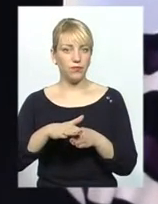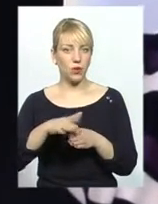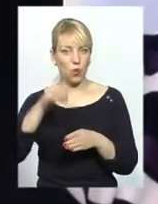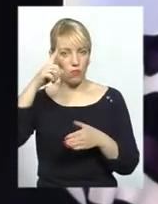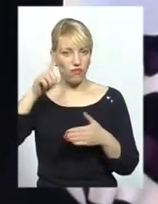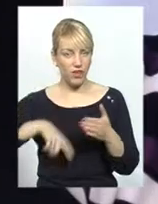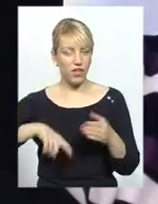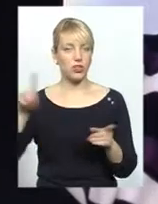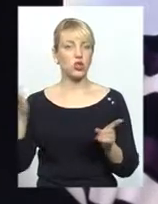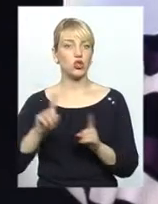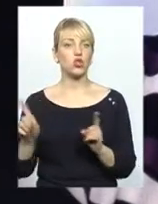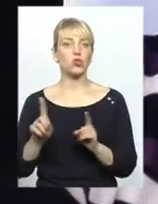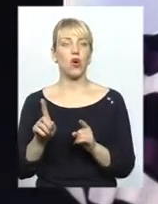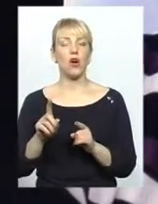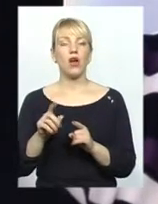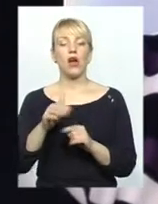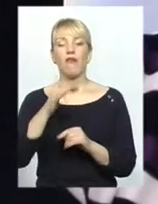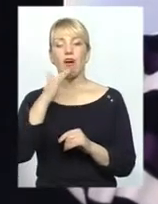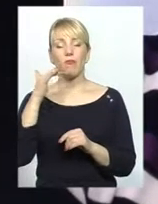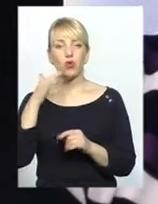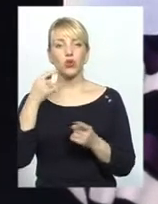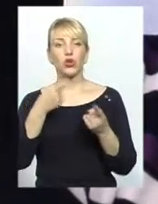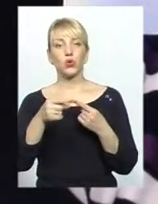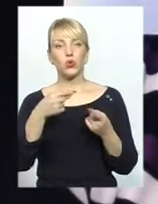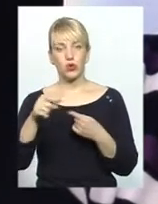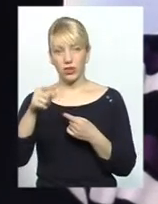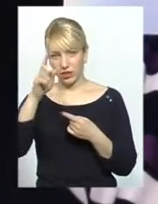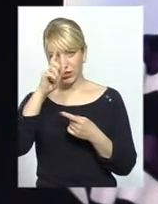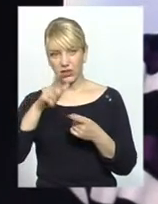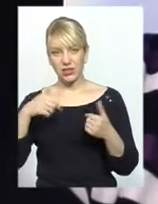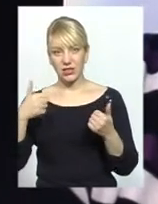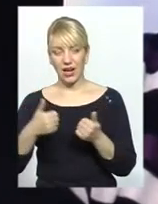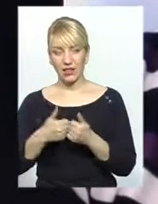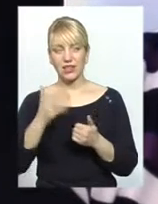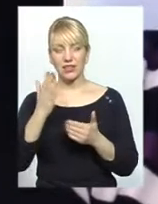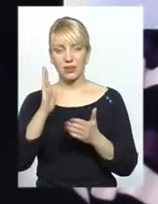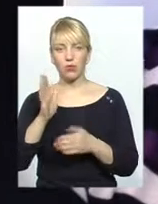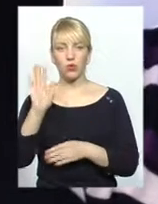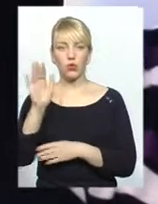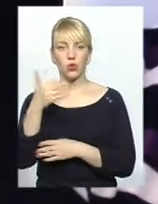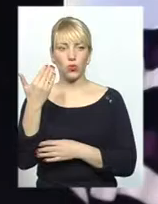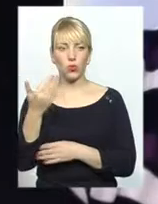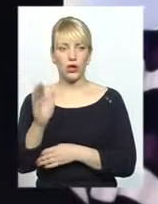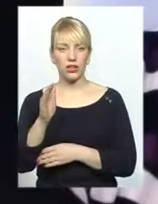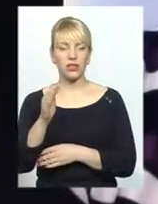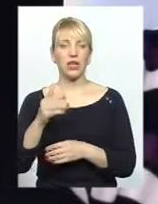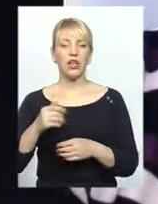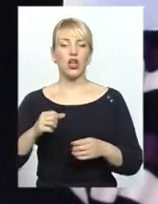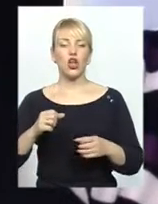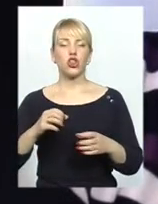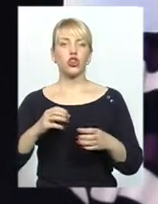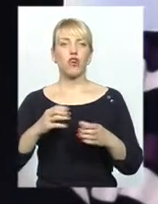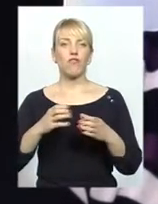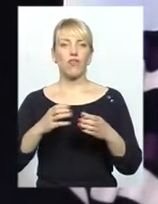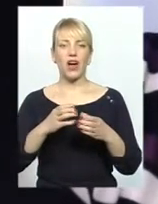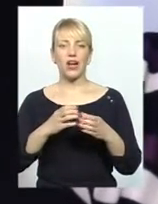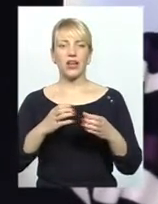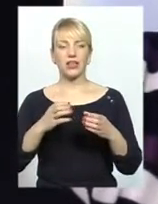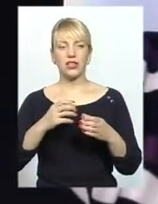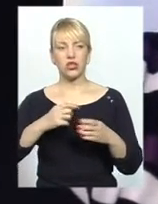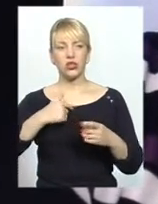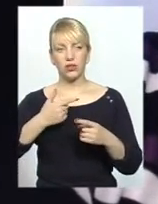во многих других странах, если будет гулять товарищ с нашей шестиконечной звездой, для него